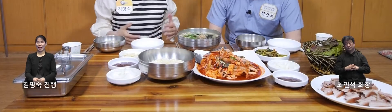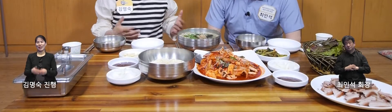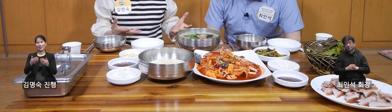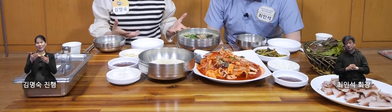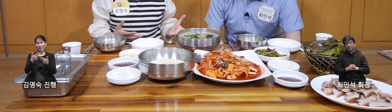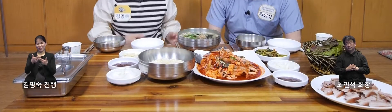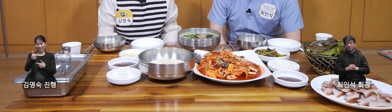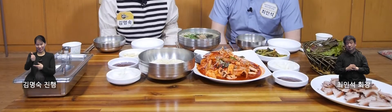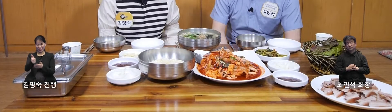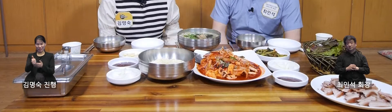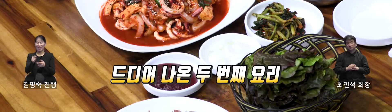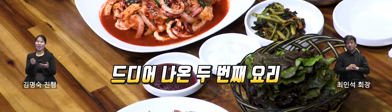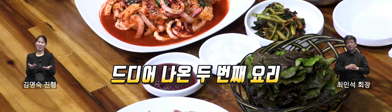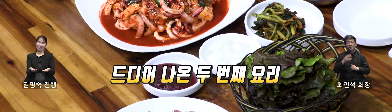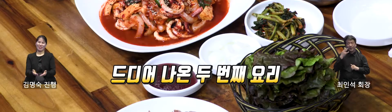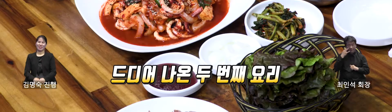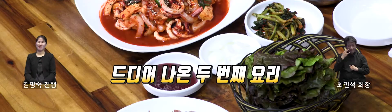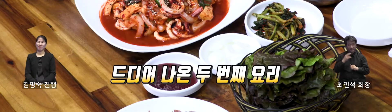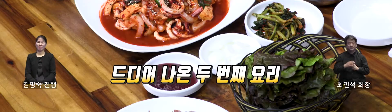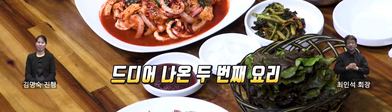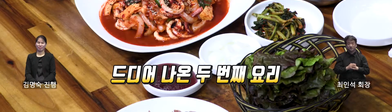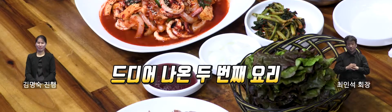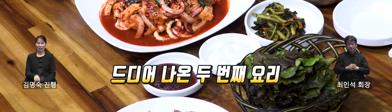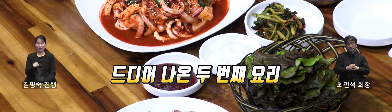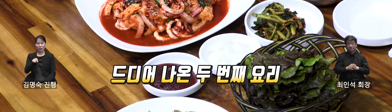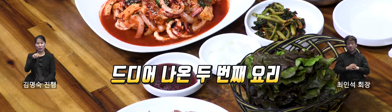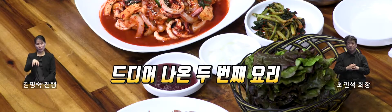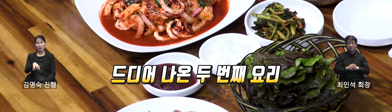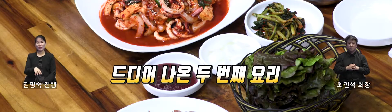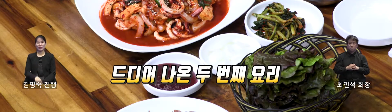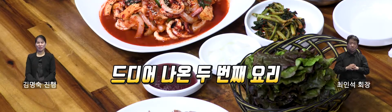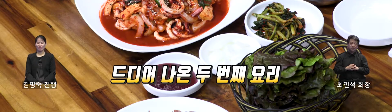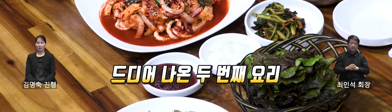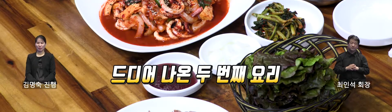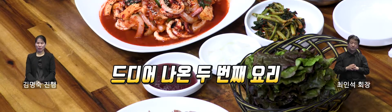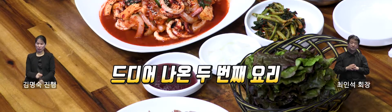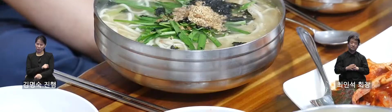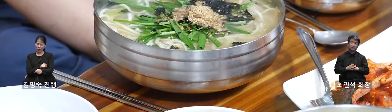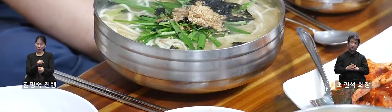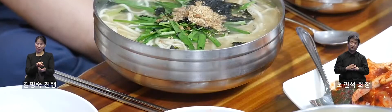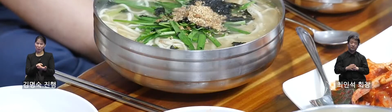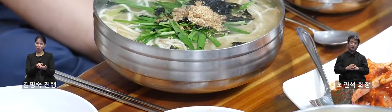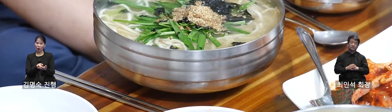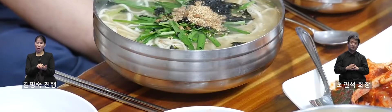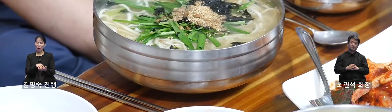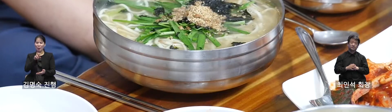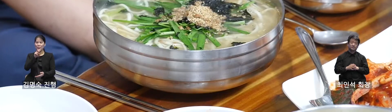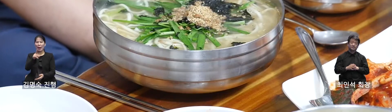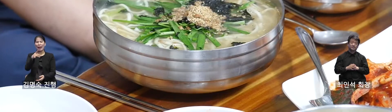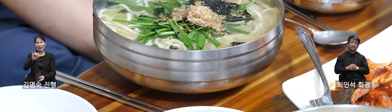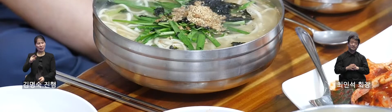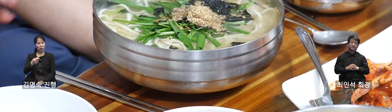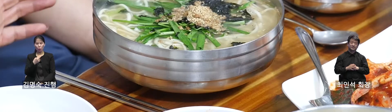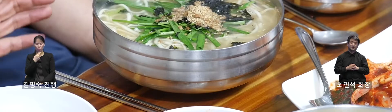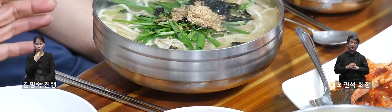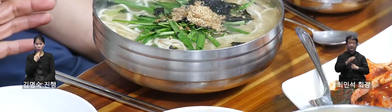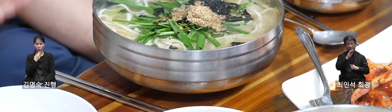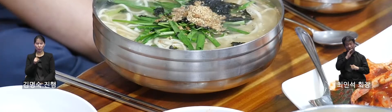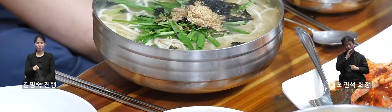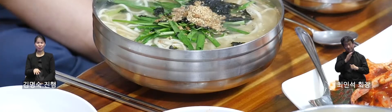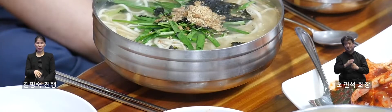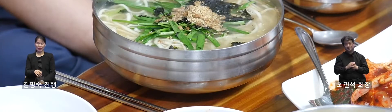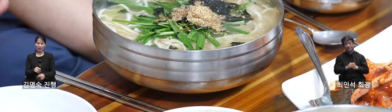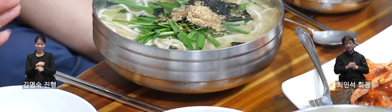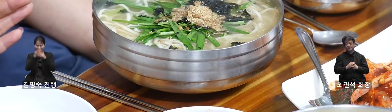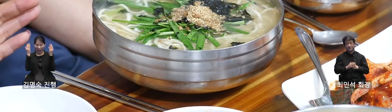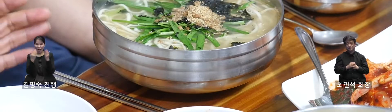이제 메인. 그러니까 이 집은 뭐 특별히 뭐가 메인이다 이렇게 말하기는 좀 어려운 것 같아요. 왜냐하면